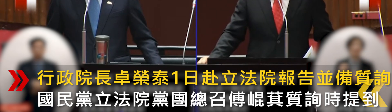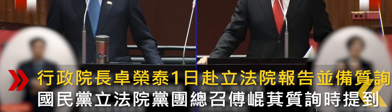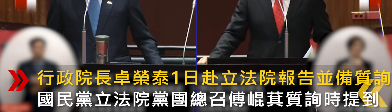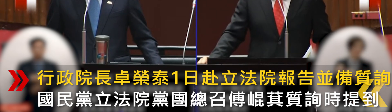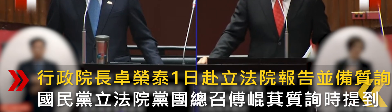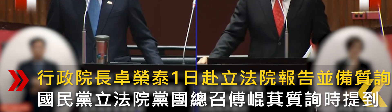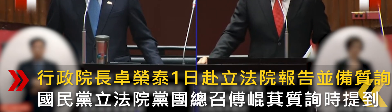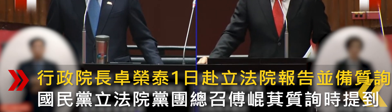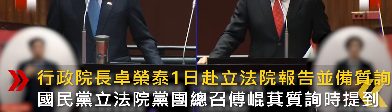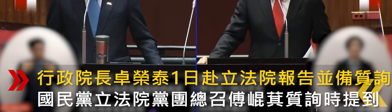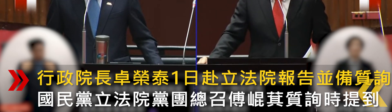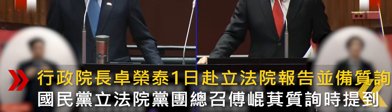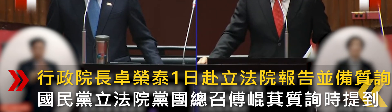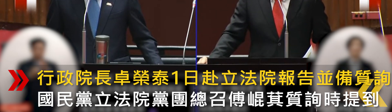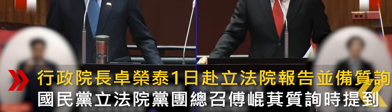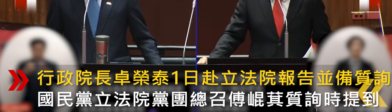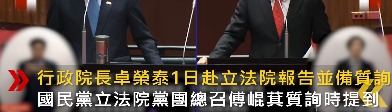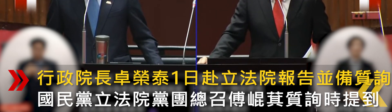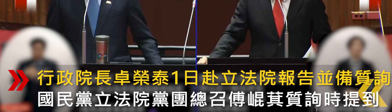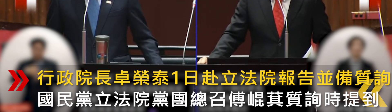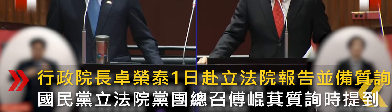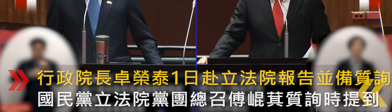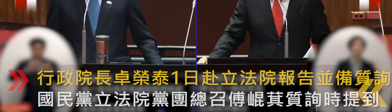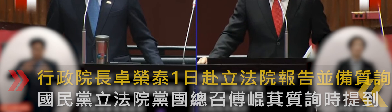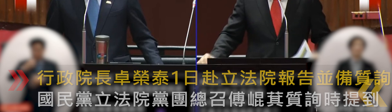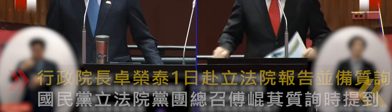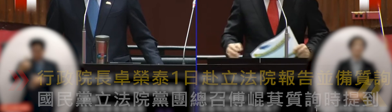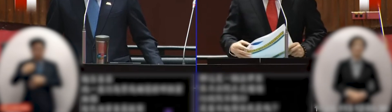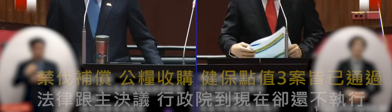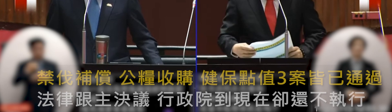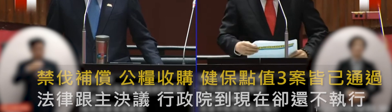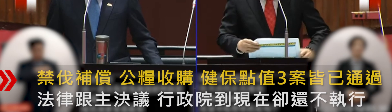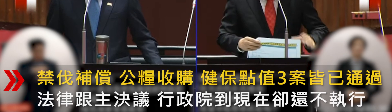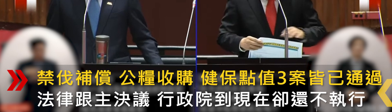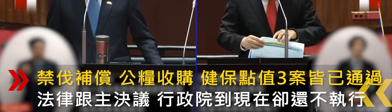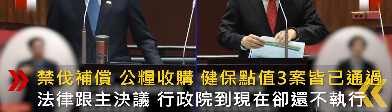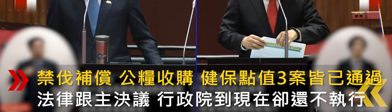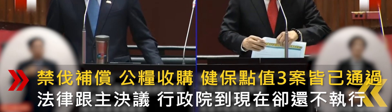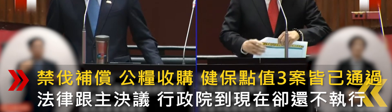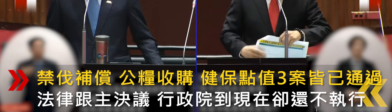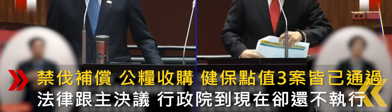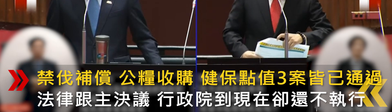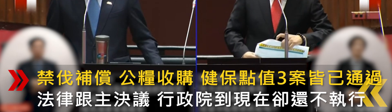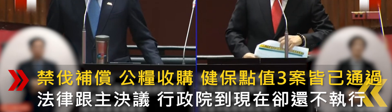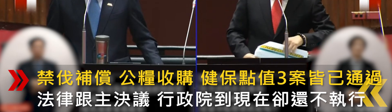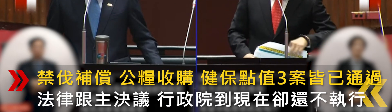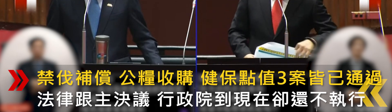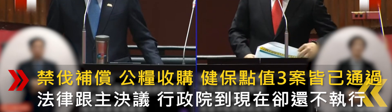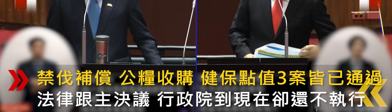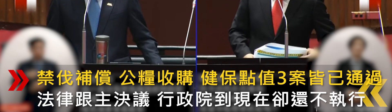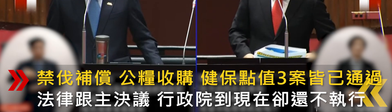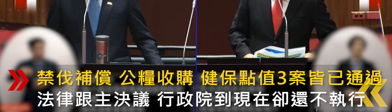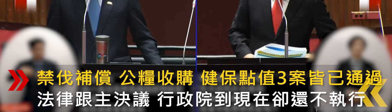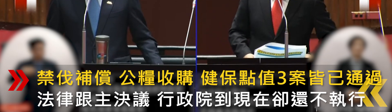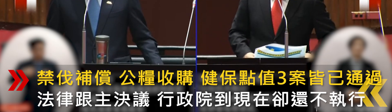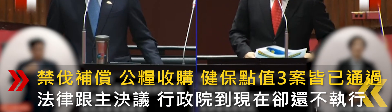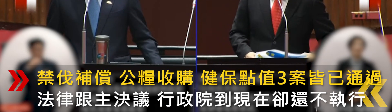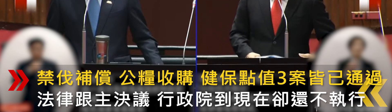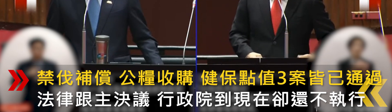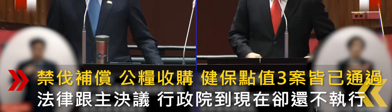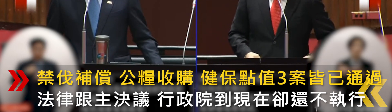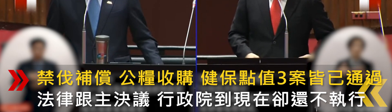原住民是吗？ 我一再提出预算法91条的程序，委员也应该非常清楚。这个提案有没有跟行政院征